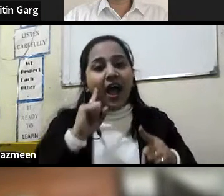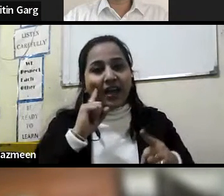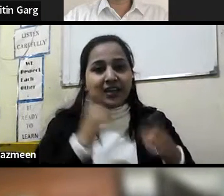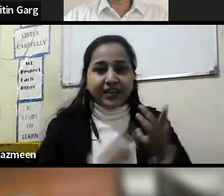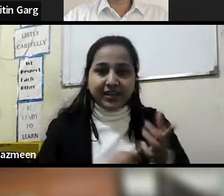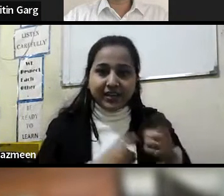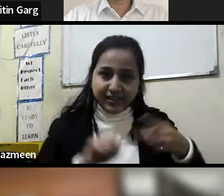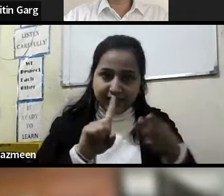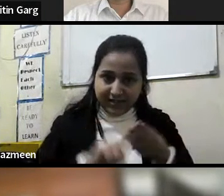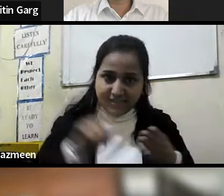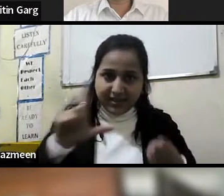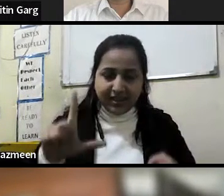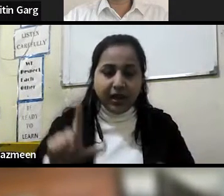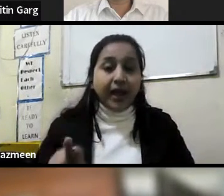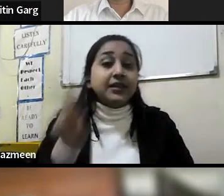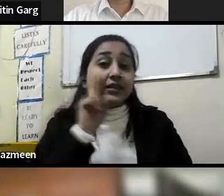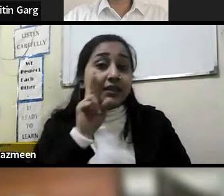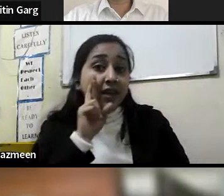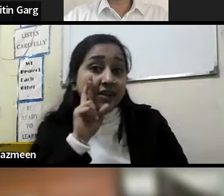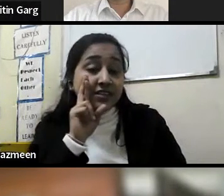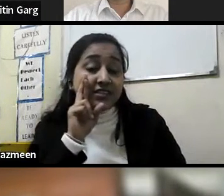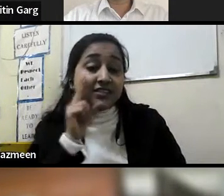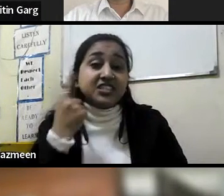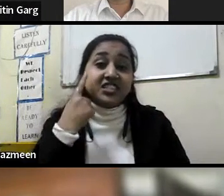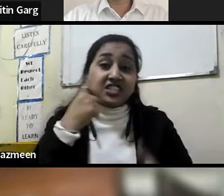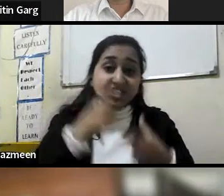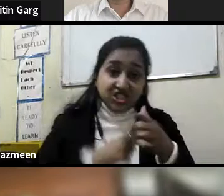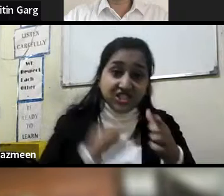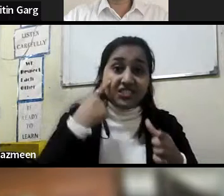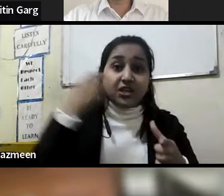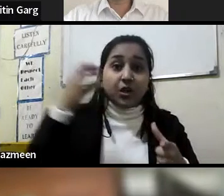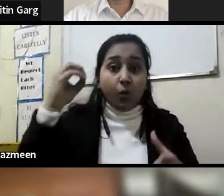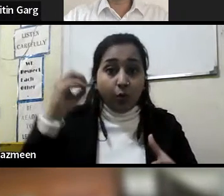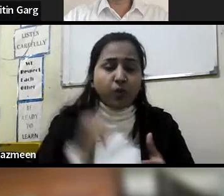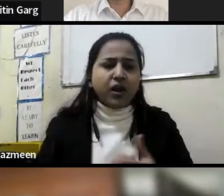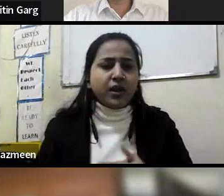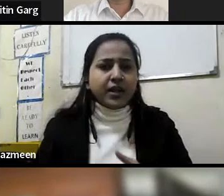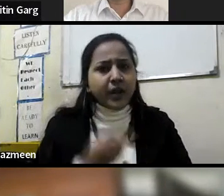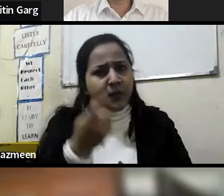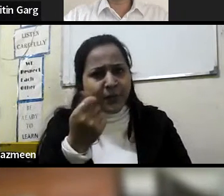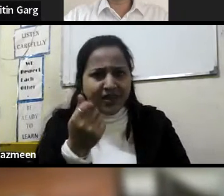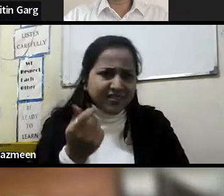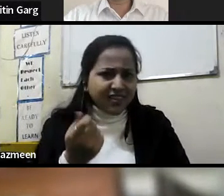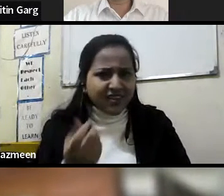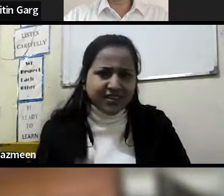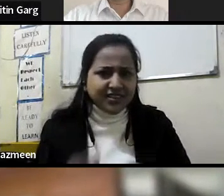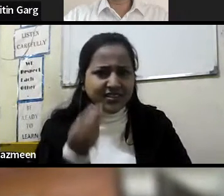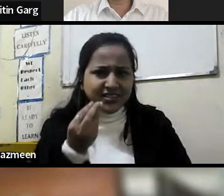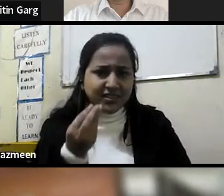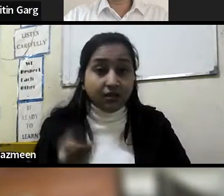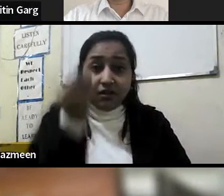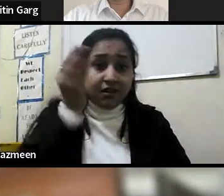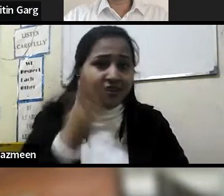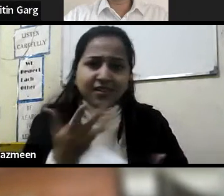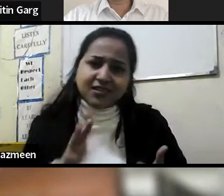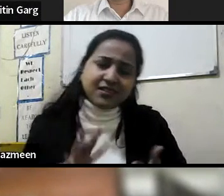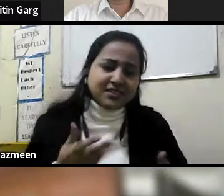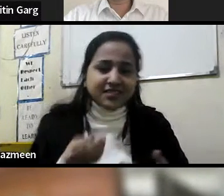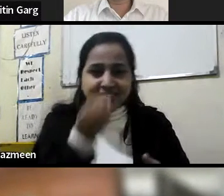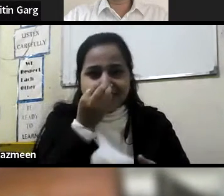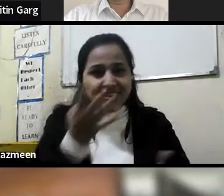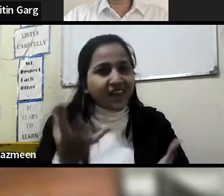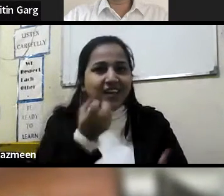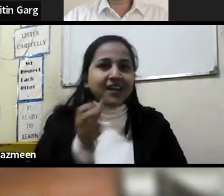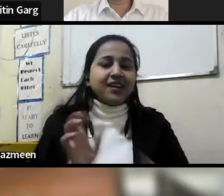जियो. अफोर्डेबल भी है और ये अवेलेबल है. सो कनेक्टिविटी है. जब कनेक्टिविटी है